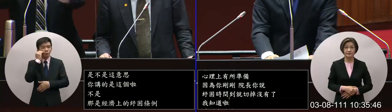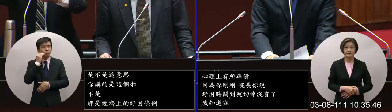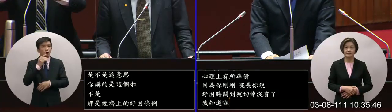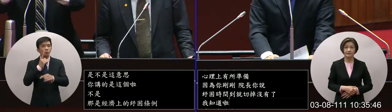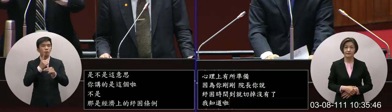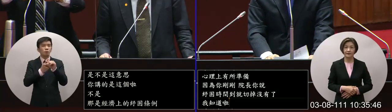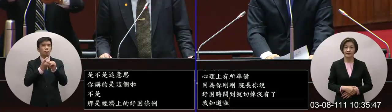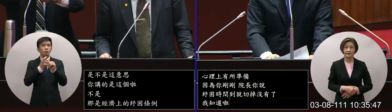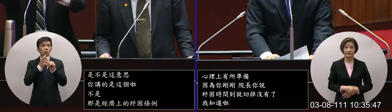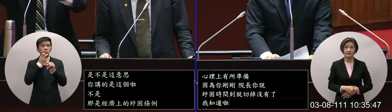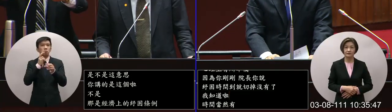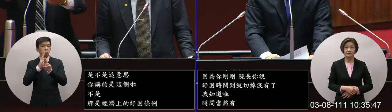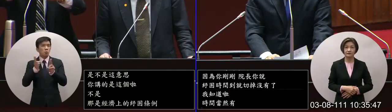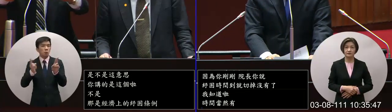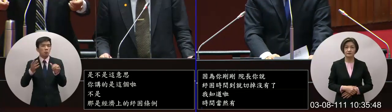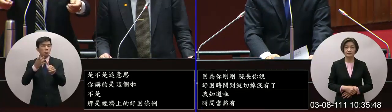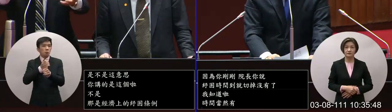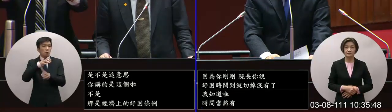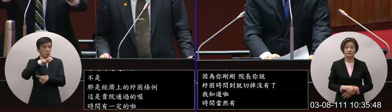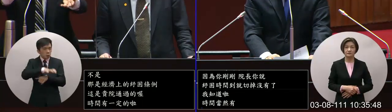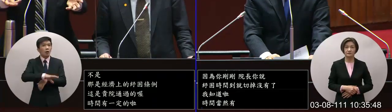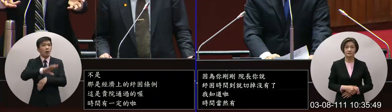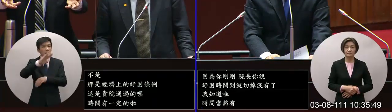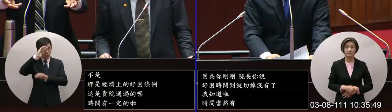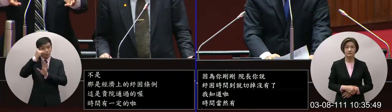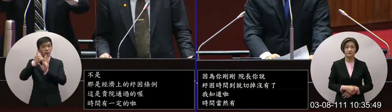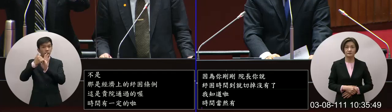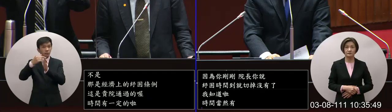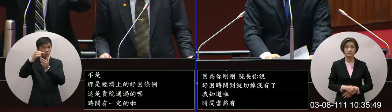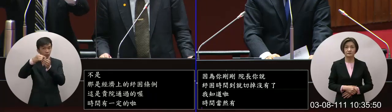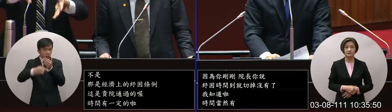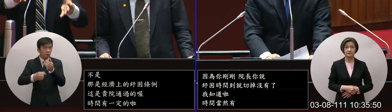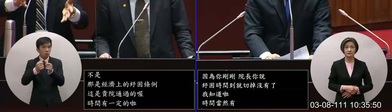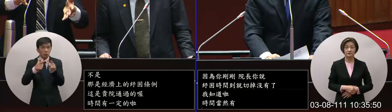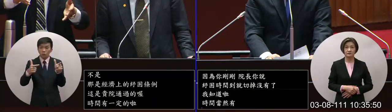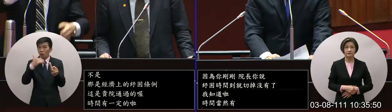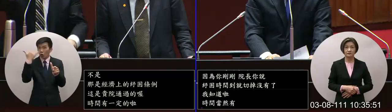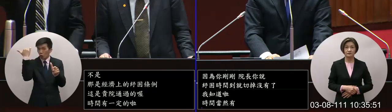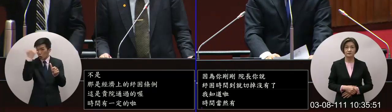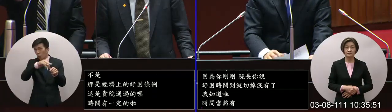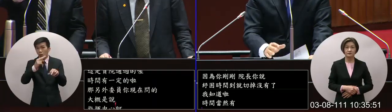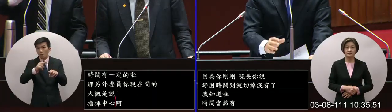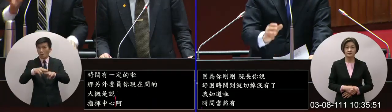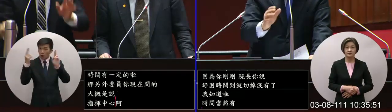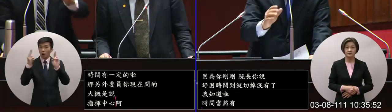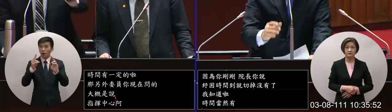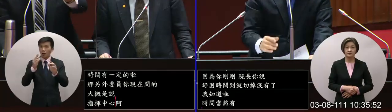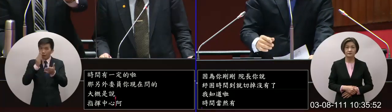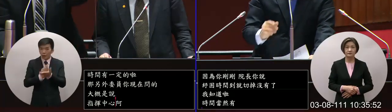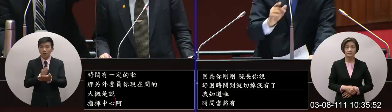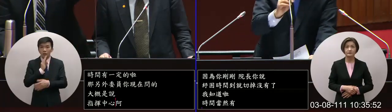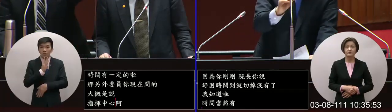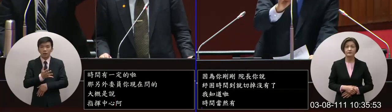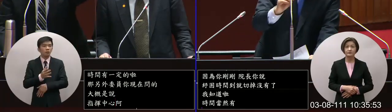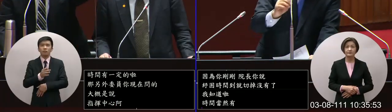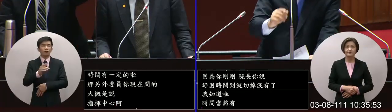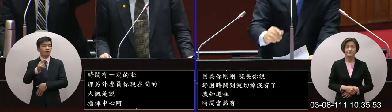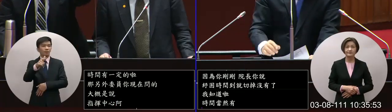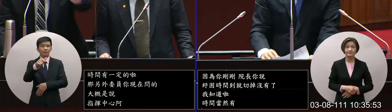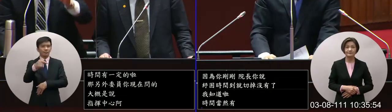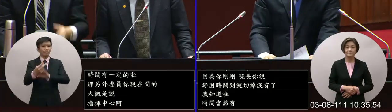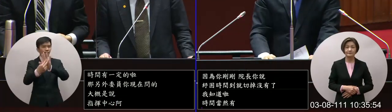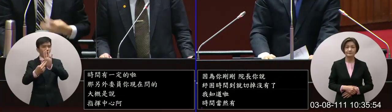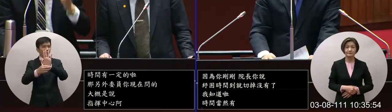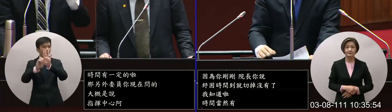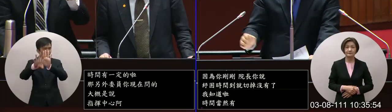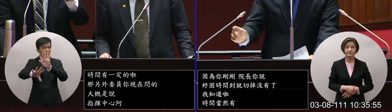啊，或者防疫的相关的这些措施会不会突然停止？不是这样的，委员，你放心。那个有一个